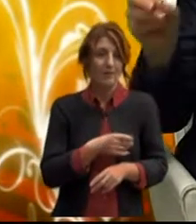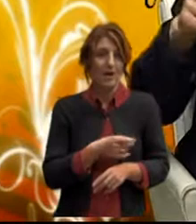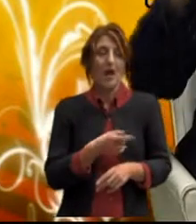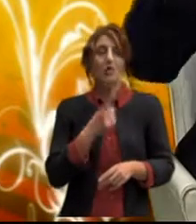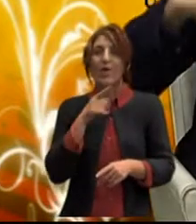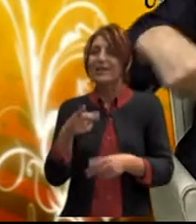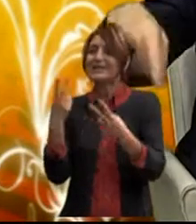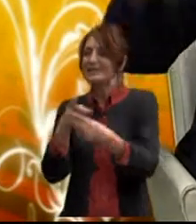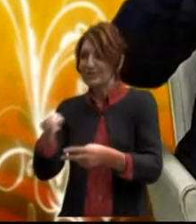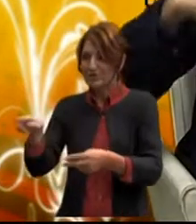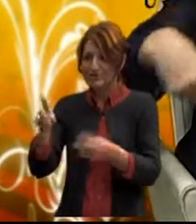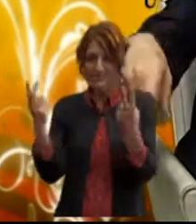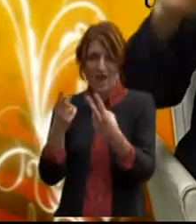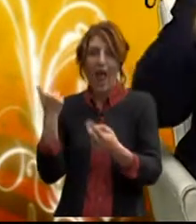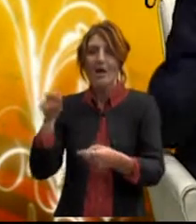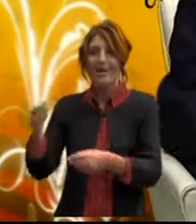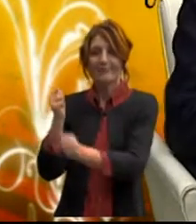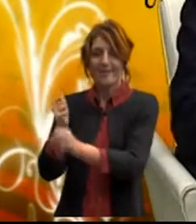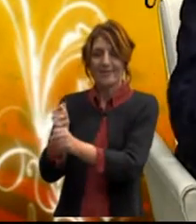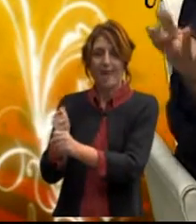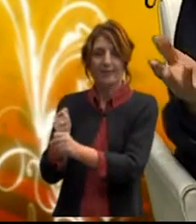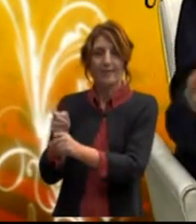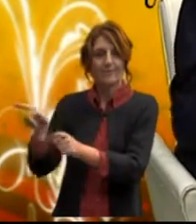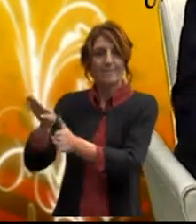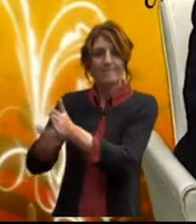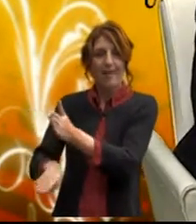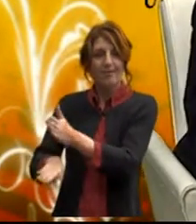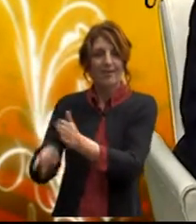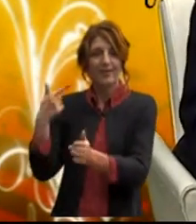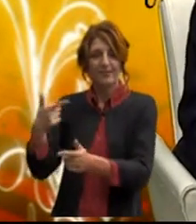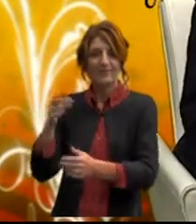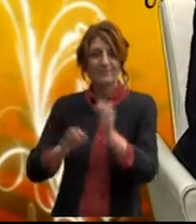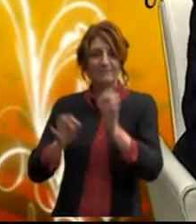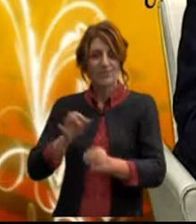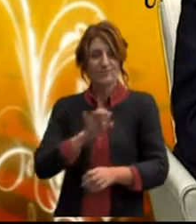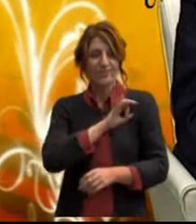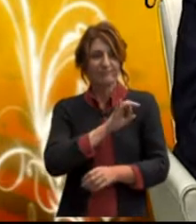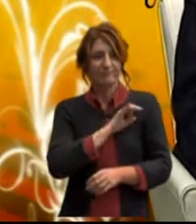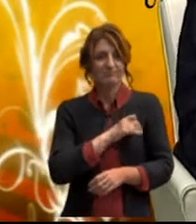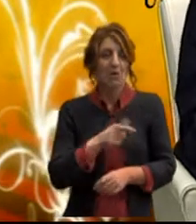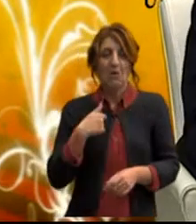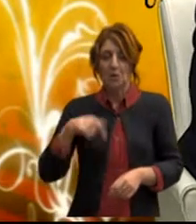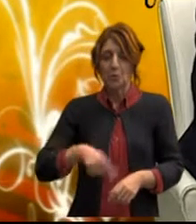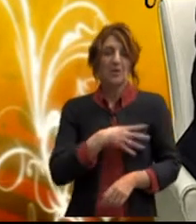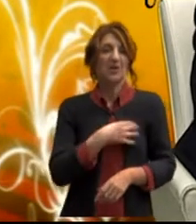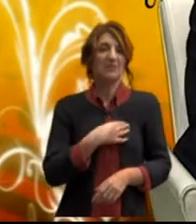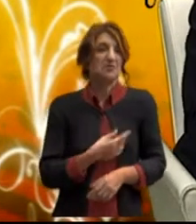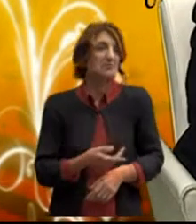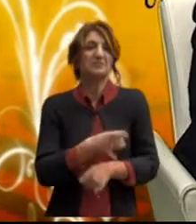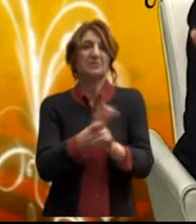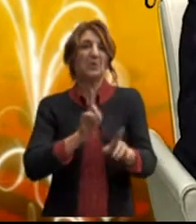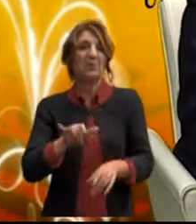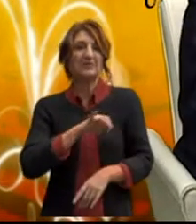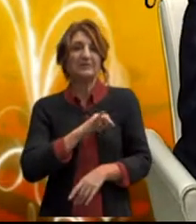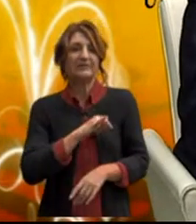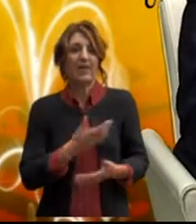su slični njima, ali koji imaju posao. Dakle, vidim, kod nas to nikoga baš previše ne tangira. Ne znam kako je moguće